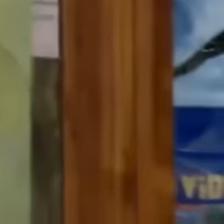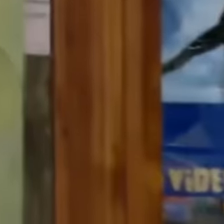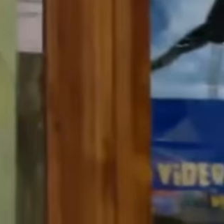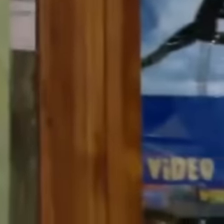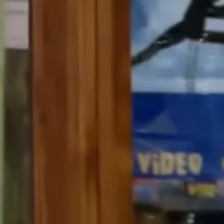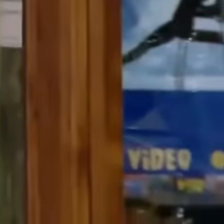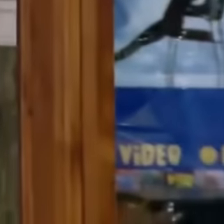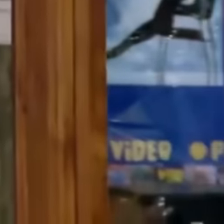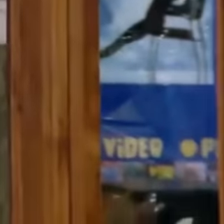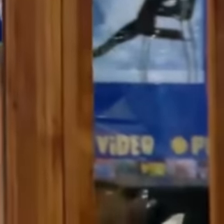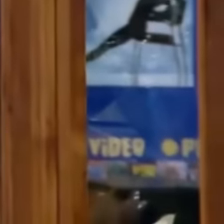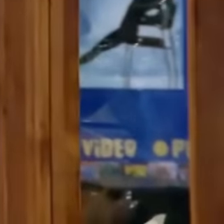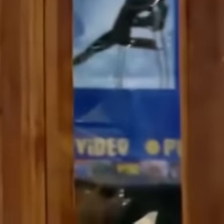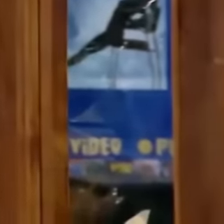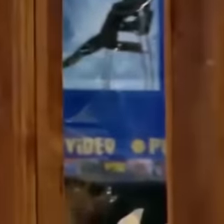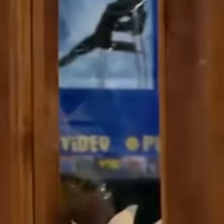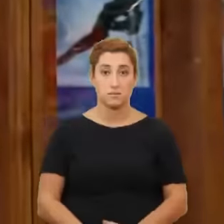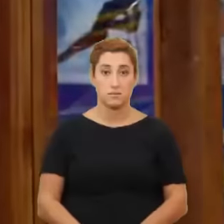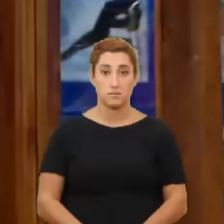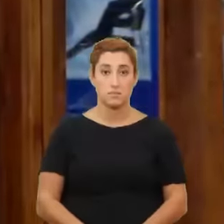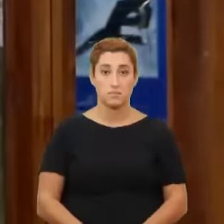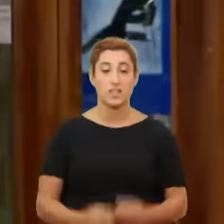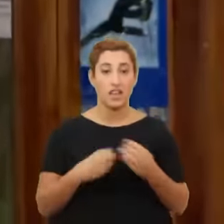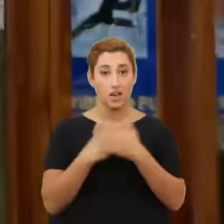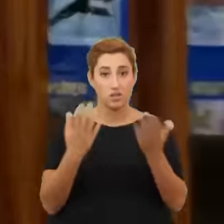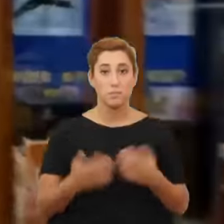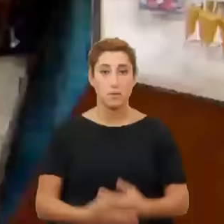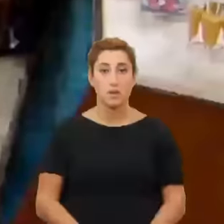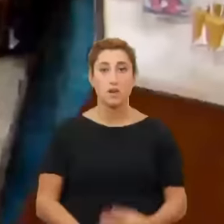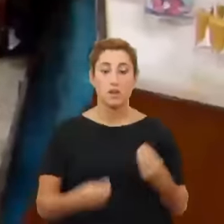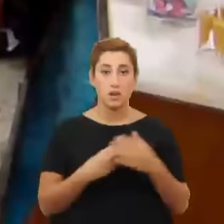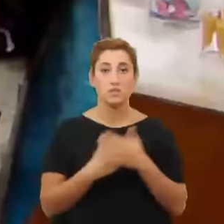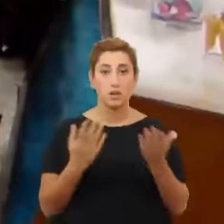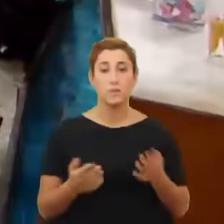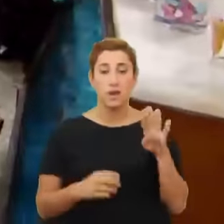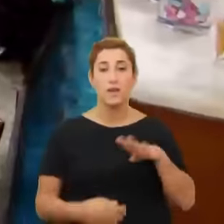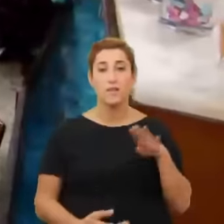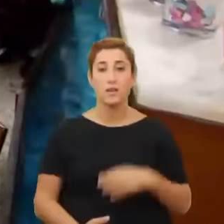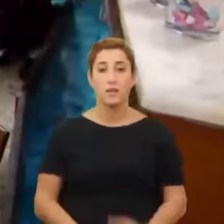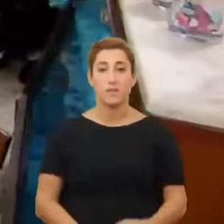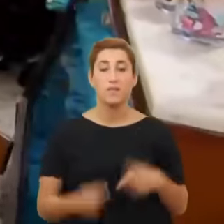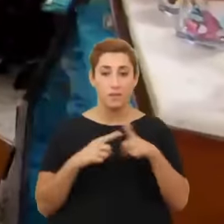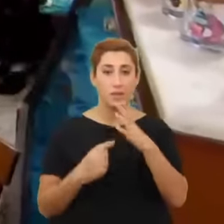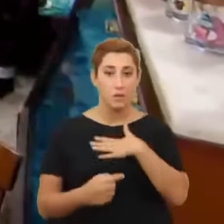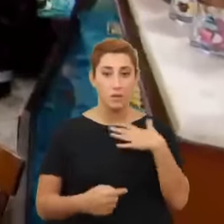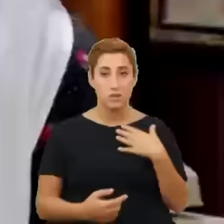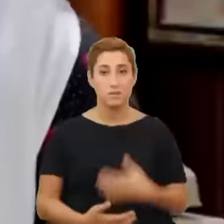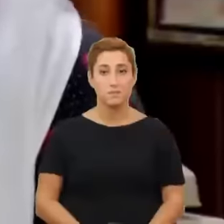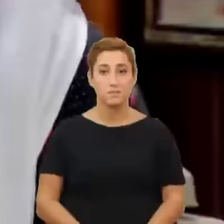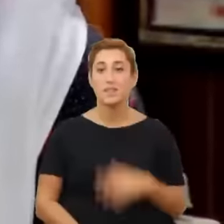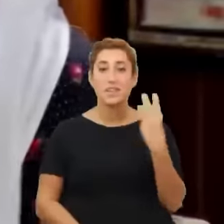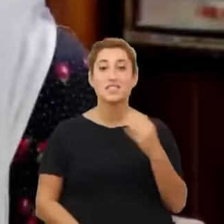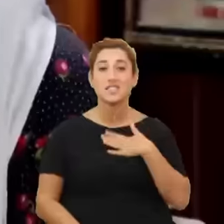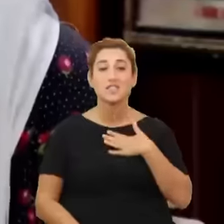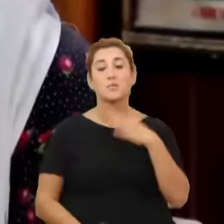Ahmet kaşlarını çatmış pastaneye gidiyor. İyi akşamlar. İyi akşamlar. İyi akşamlar evladım. Fatih ana.